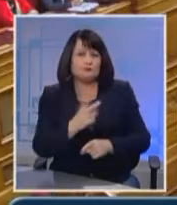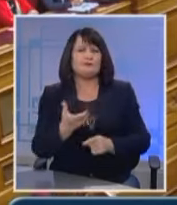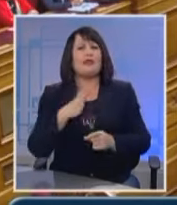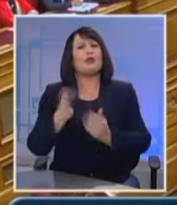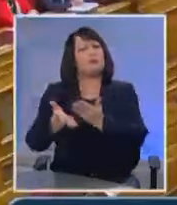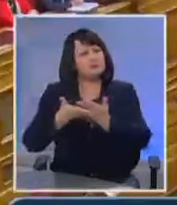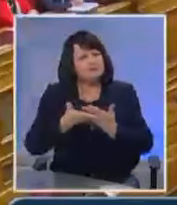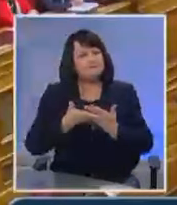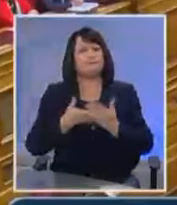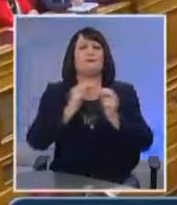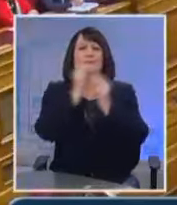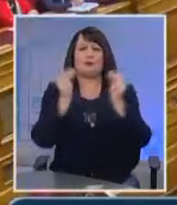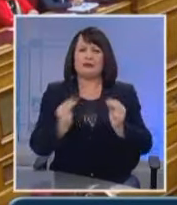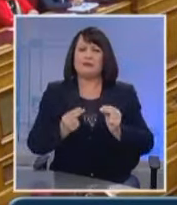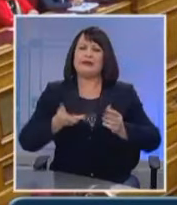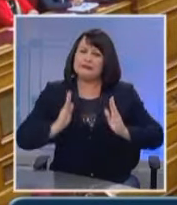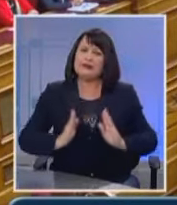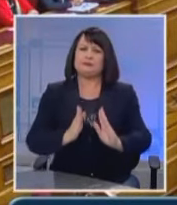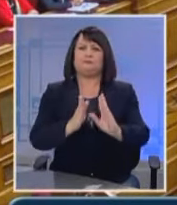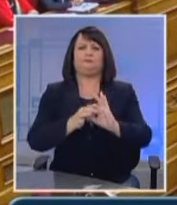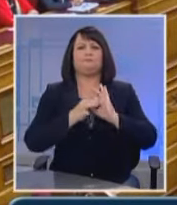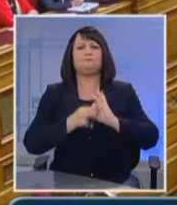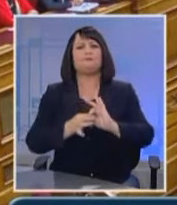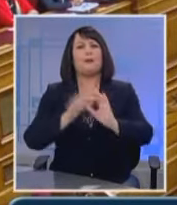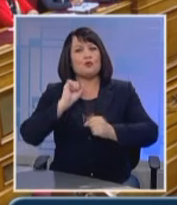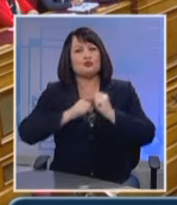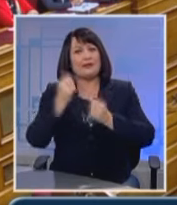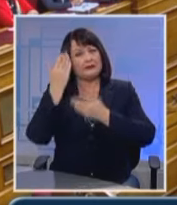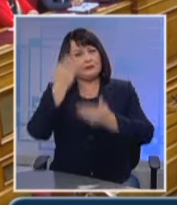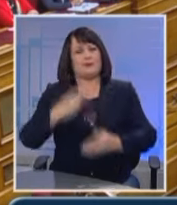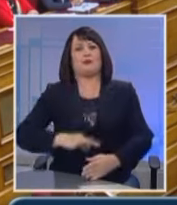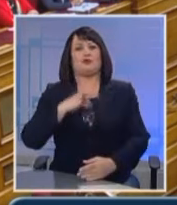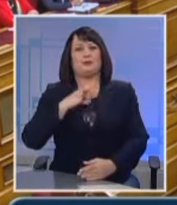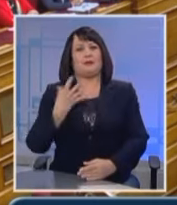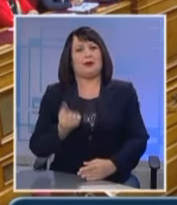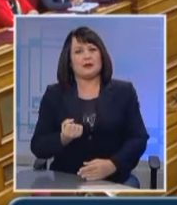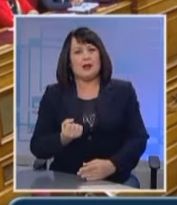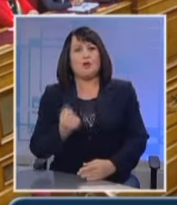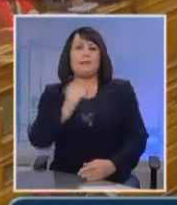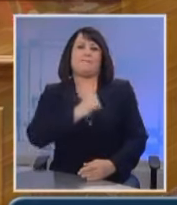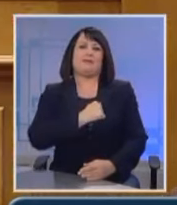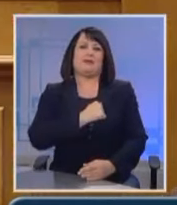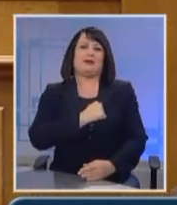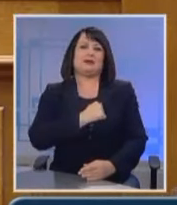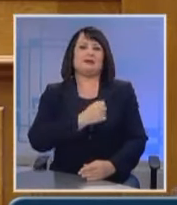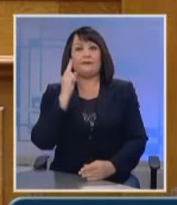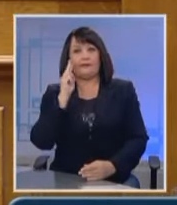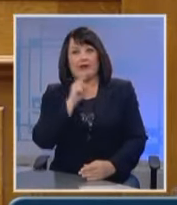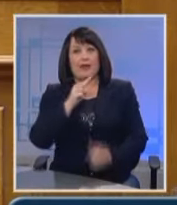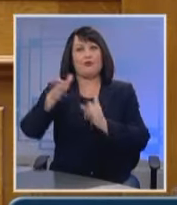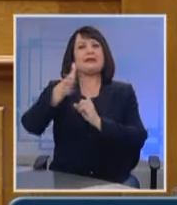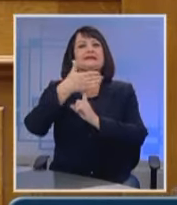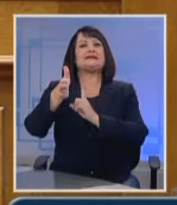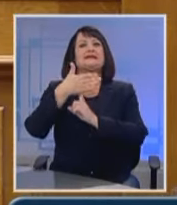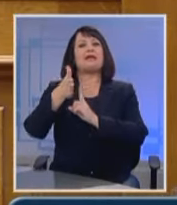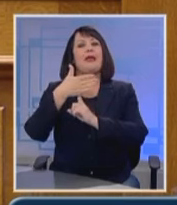έτσι ώστε να συνεχίσουμε την προσπάθειά μας με τιμή, αξιοπρέπεια και πίστη, για να βλέπουμε τη σημαία μας